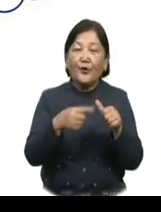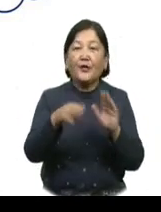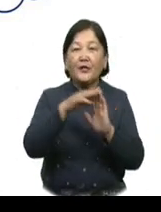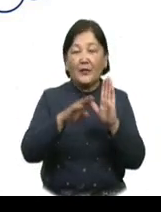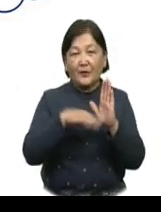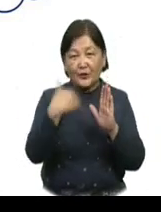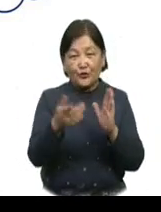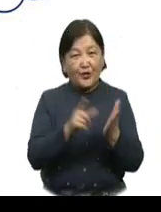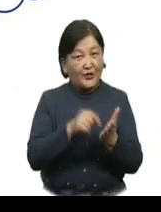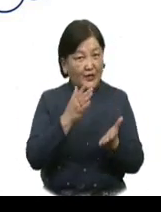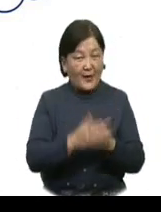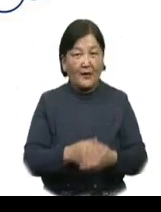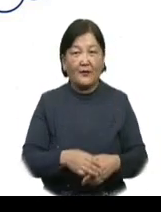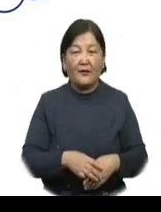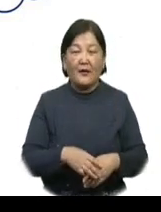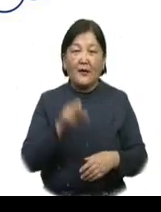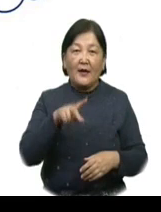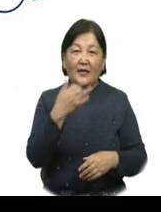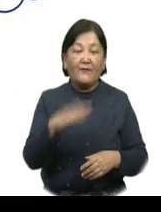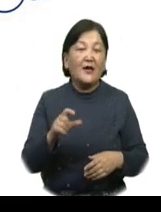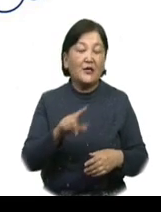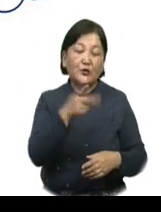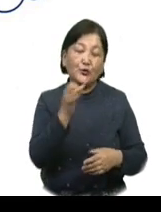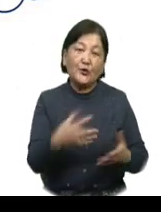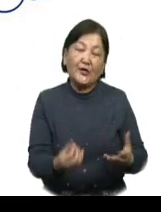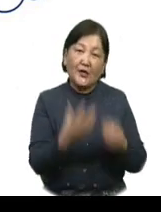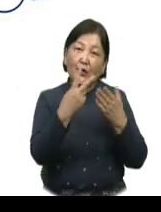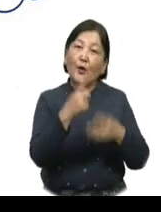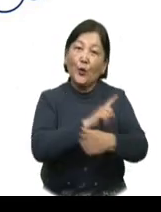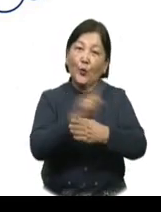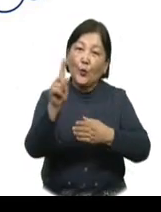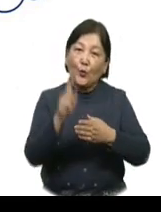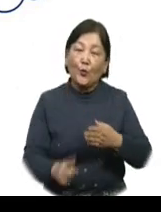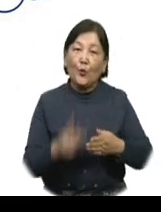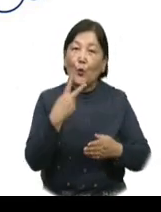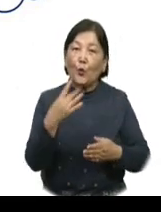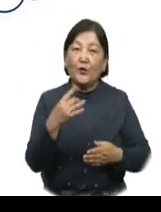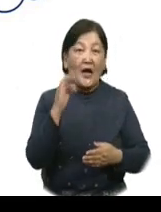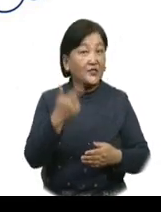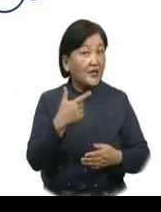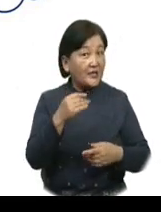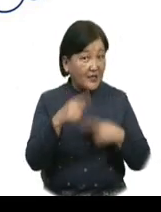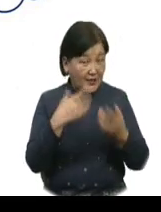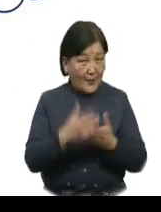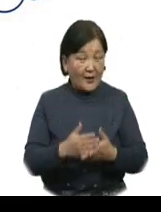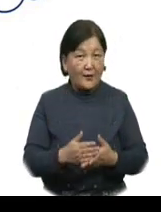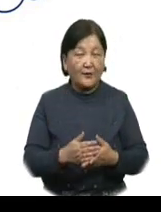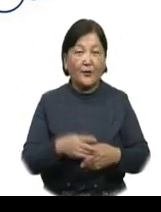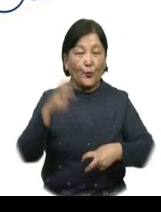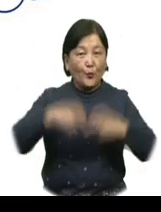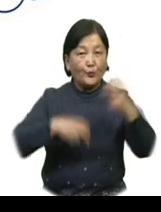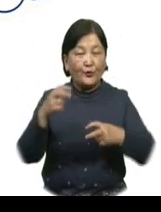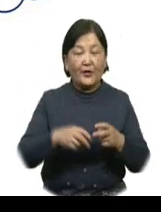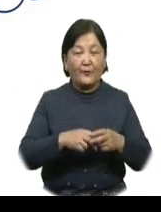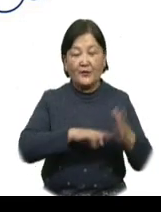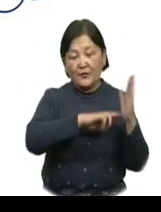зүйтэй. Ер нь арай хэрэг альва хэрэг явдлаас гарах үр өгөөжийг бид нар үр ашиг гэж нэрлэдэг. За жишээлбэл бол үйлдвэрлэлийн